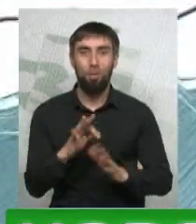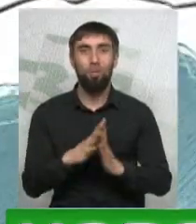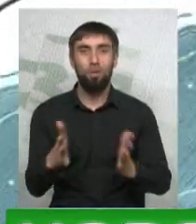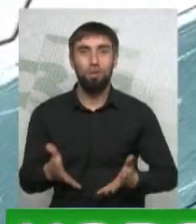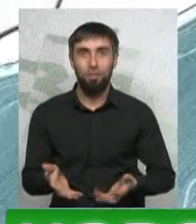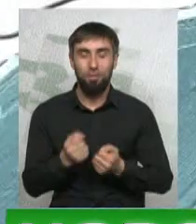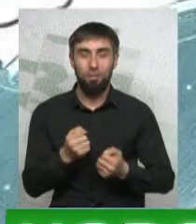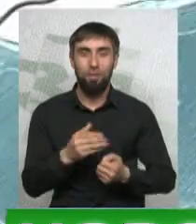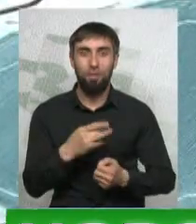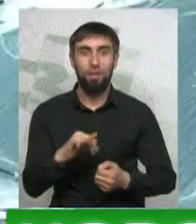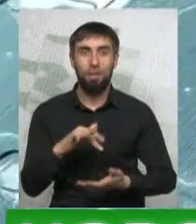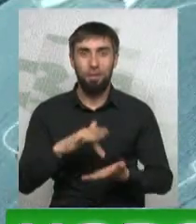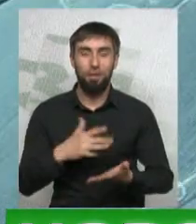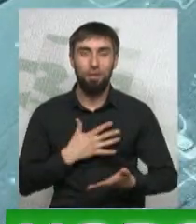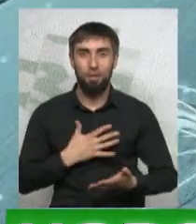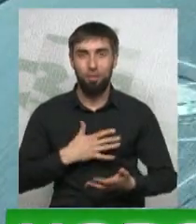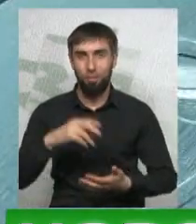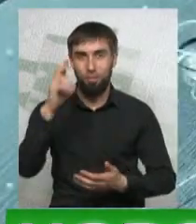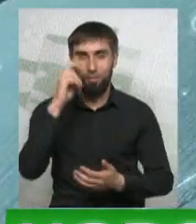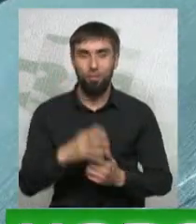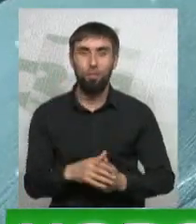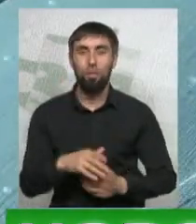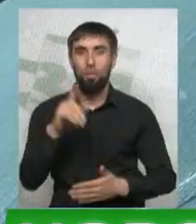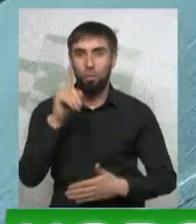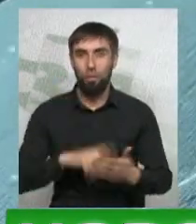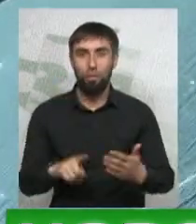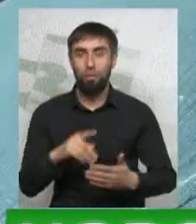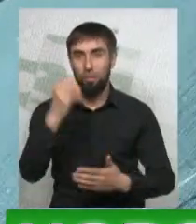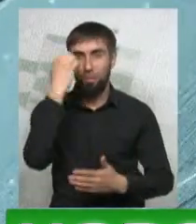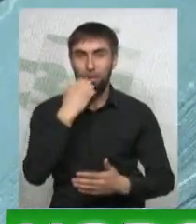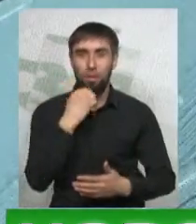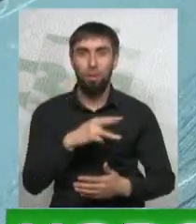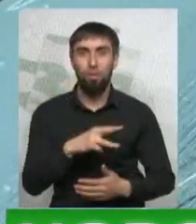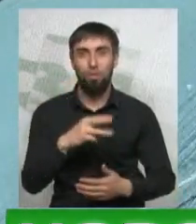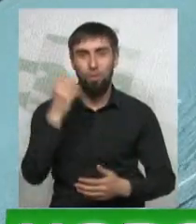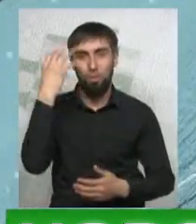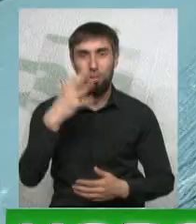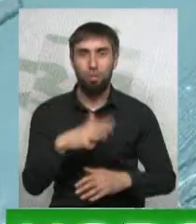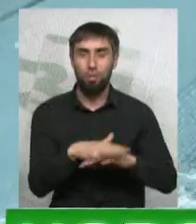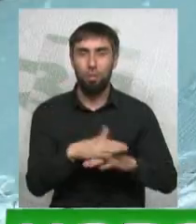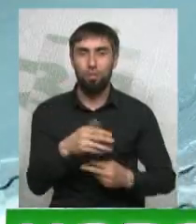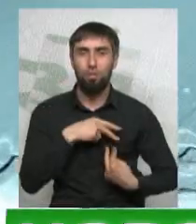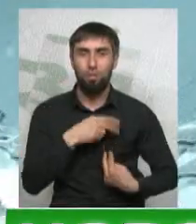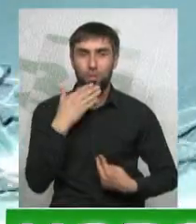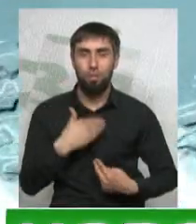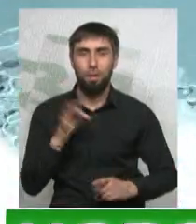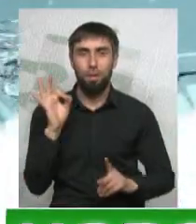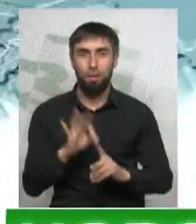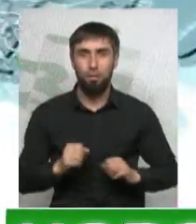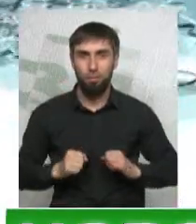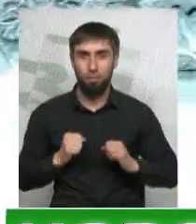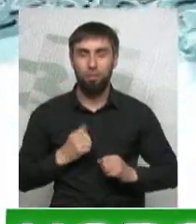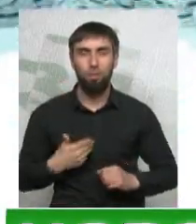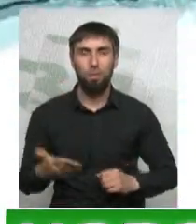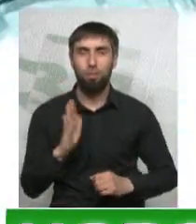огромной поддержке федерального центра нашей страны убежден что благодаря мудрости народа его трудолюбию и целеустремленности